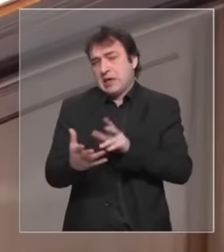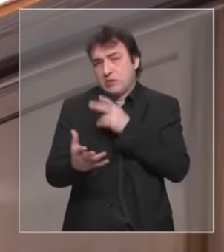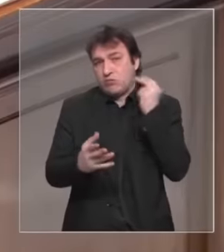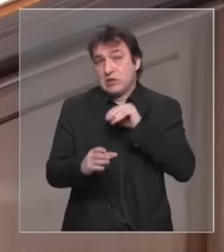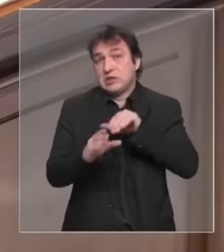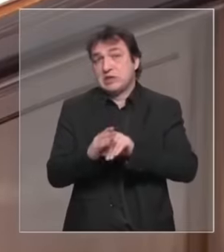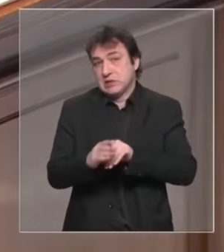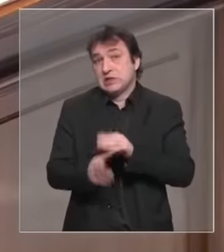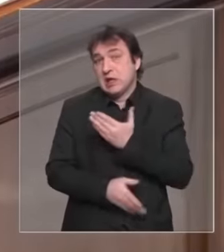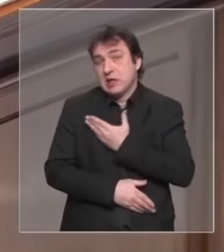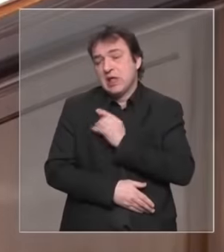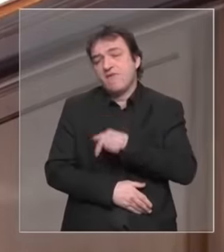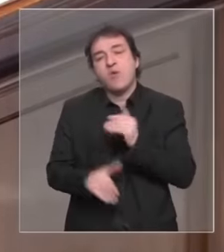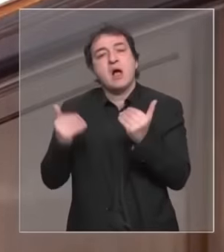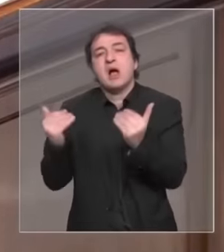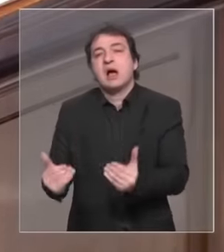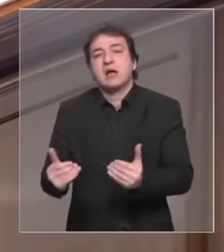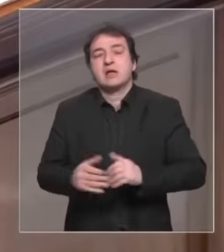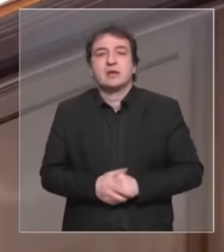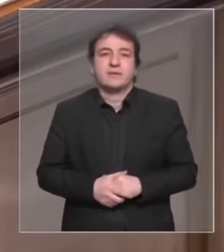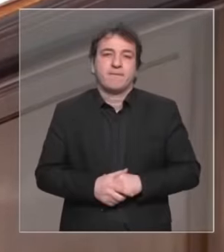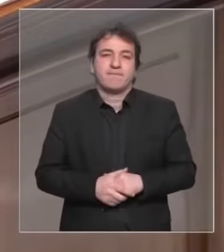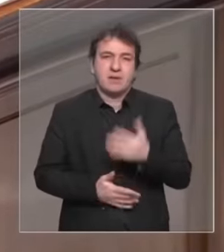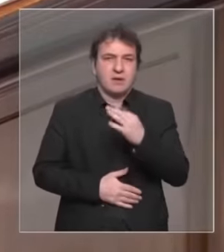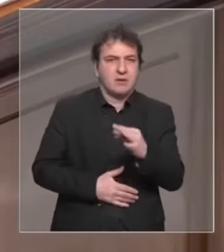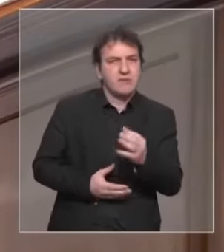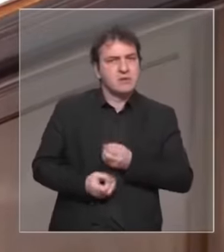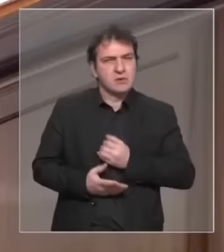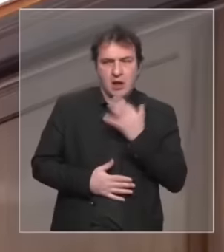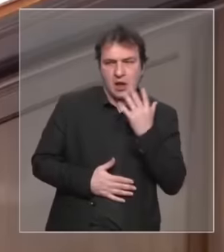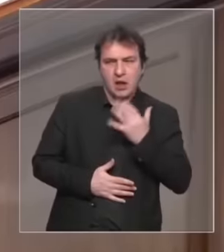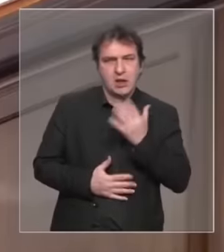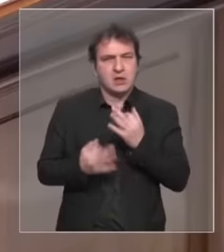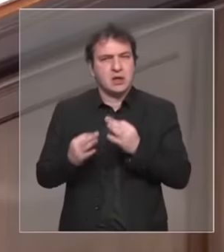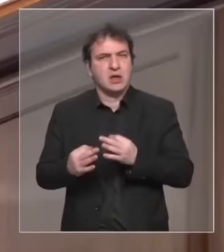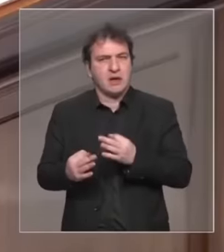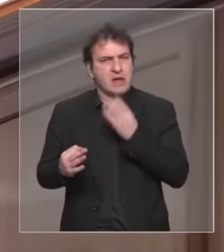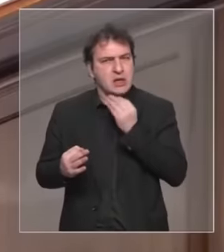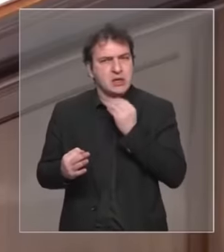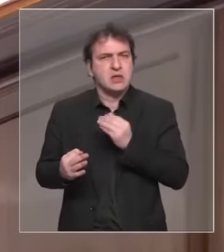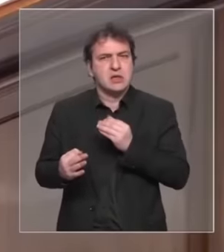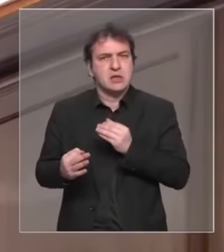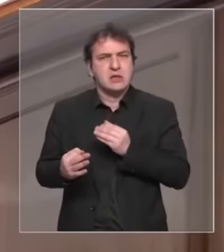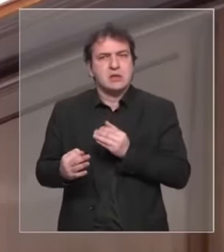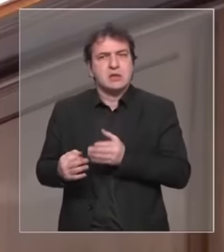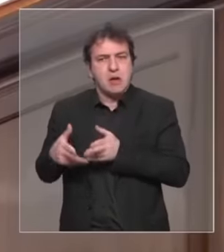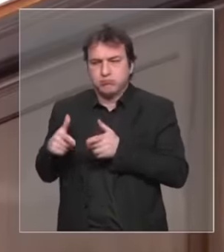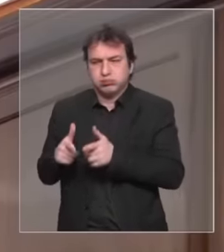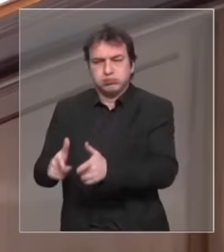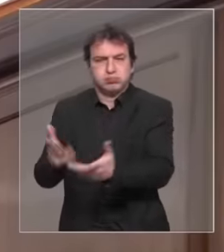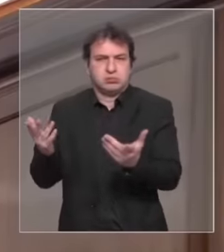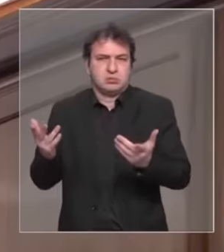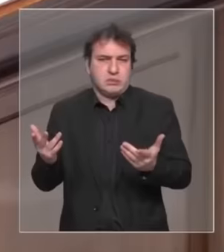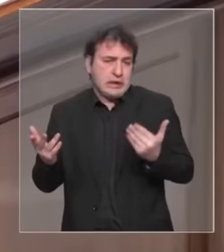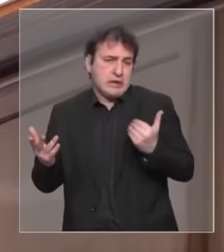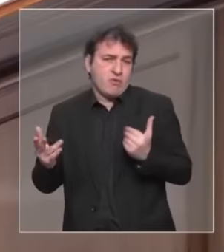Gaza doit cesser. La France exprime son inquiétude face aux frappes israéliennes de ces derniers jours à Rafah.